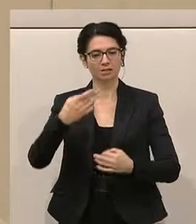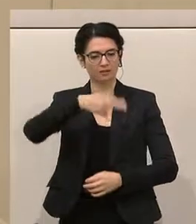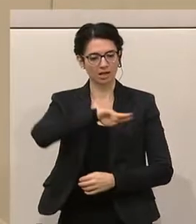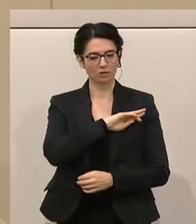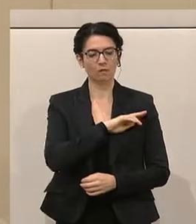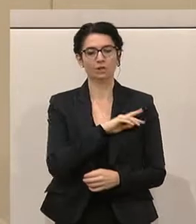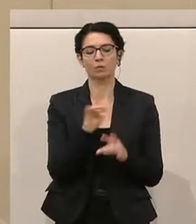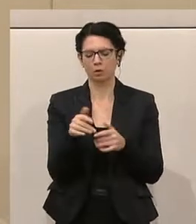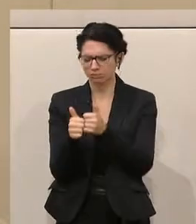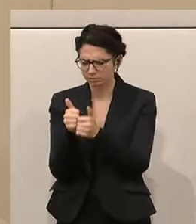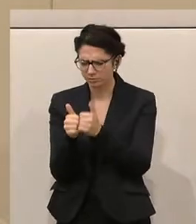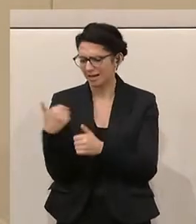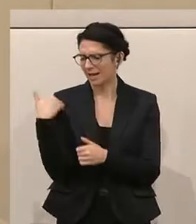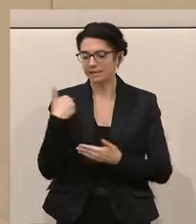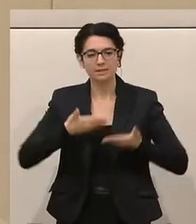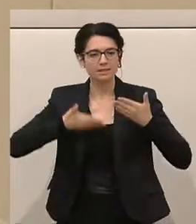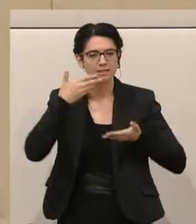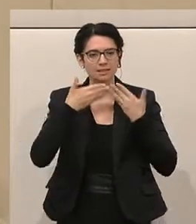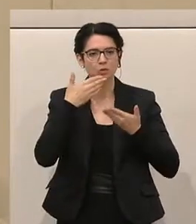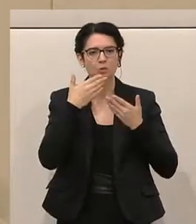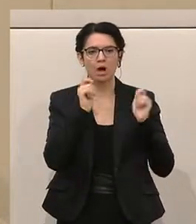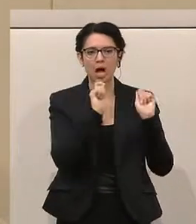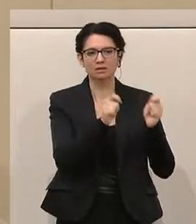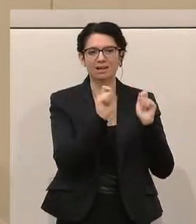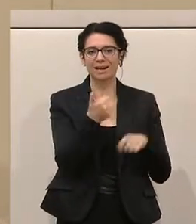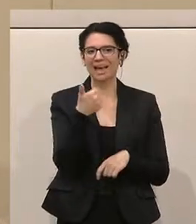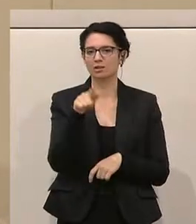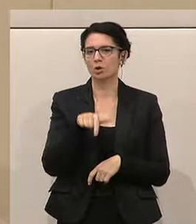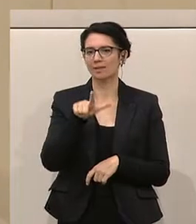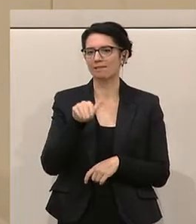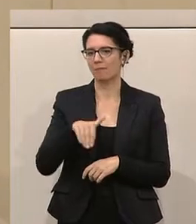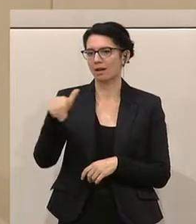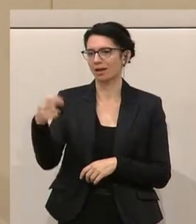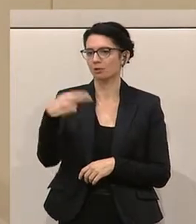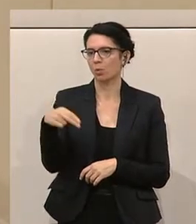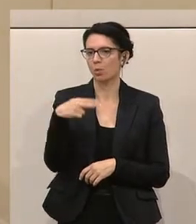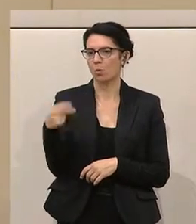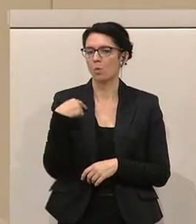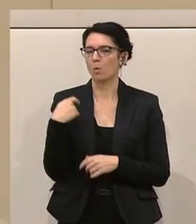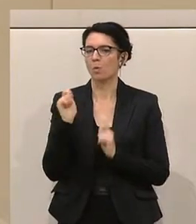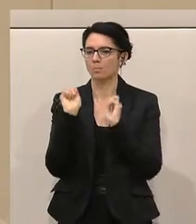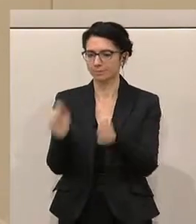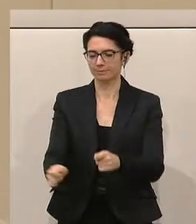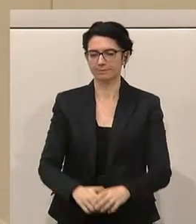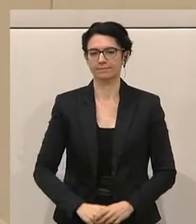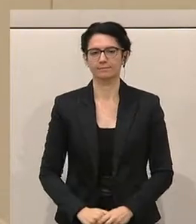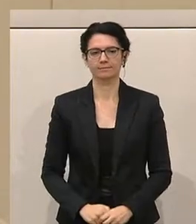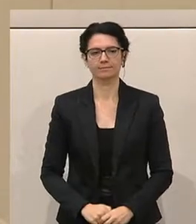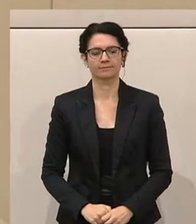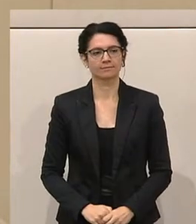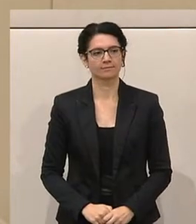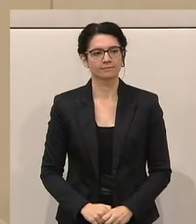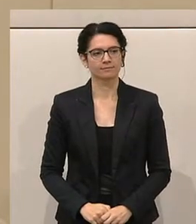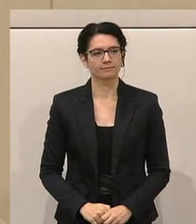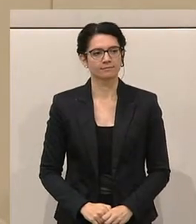wir alleine in der letzten Sitzung Anträge um 1,2 Milliarden Euro eingebracht haben.